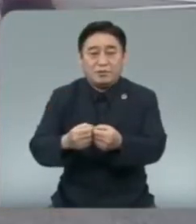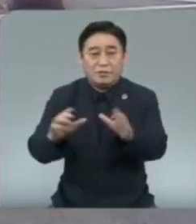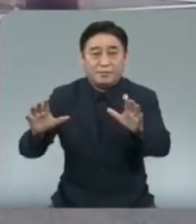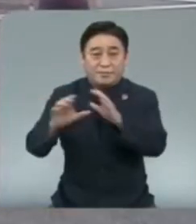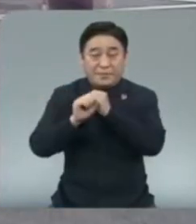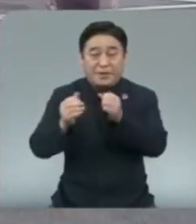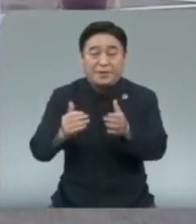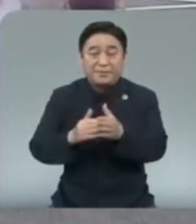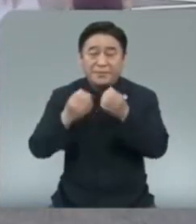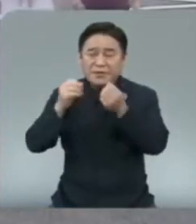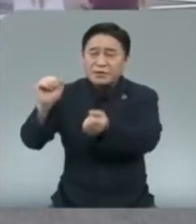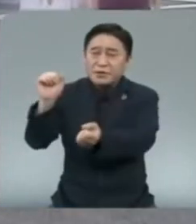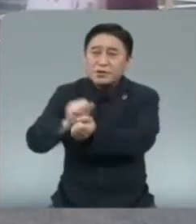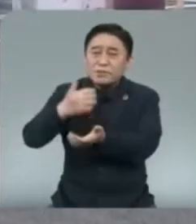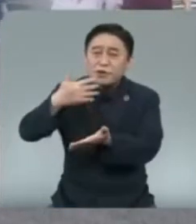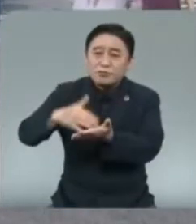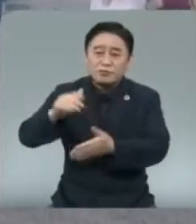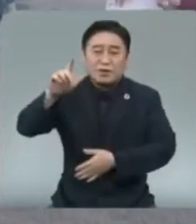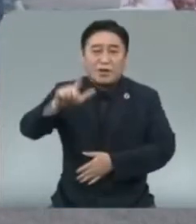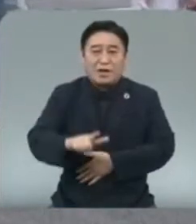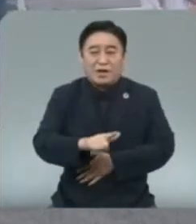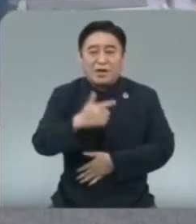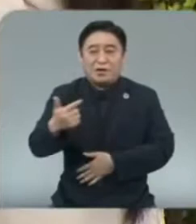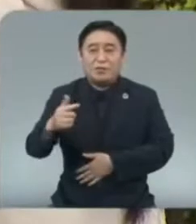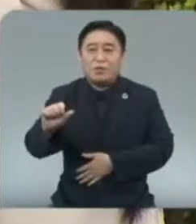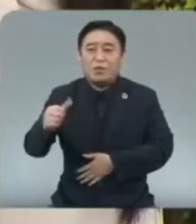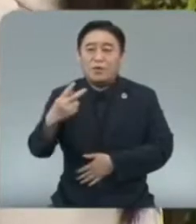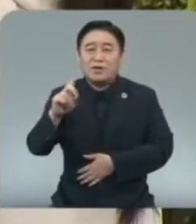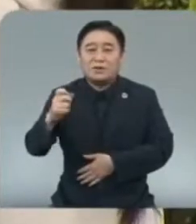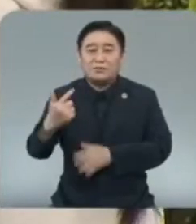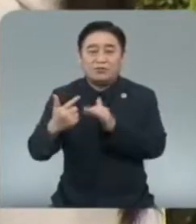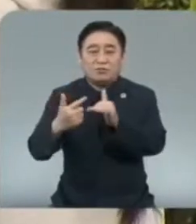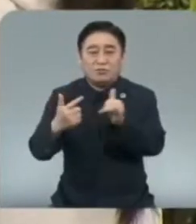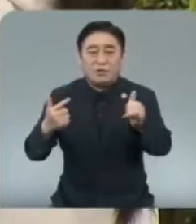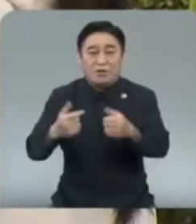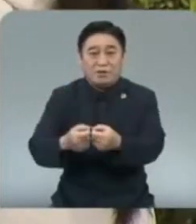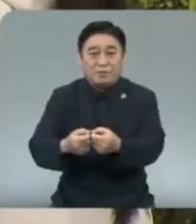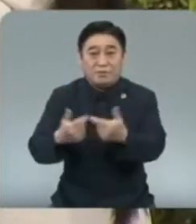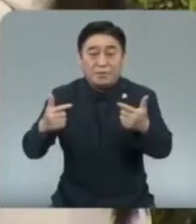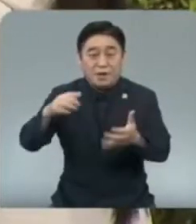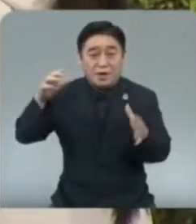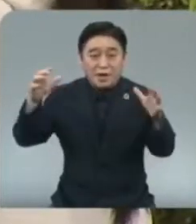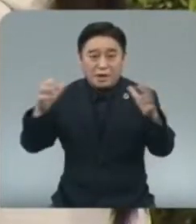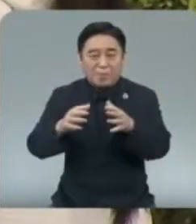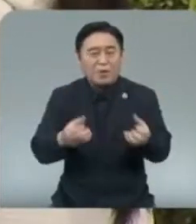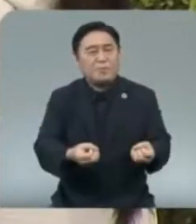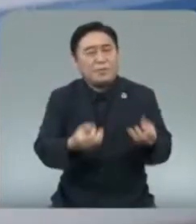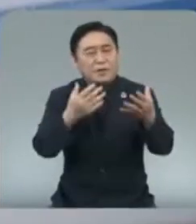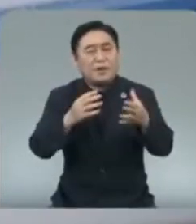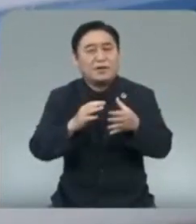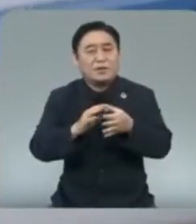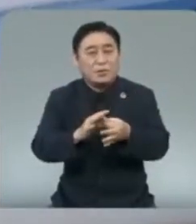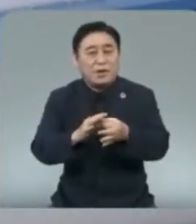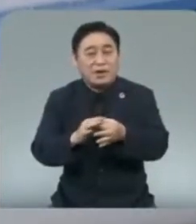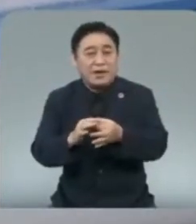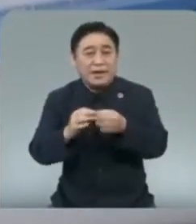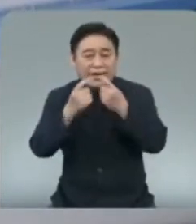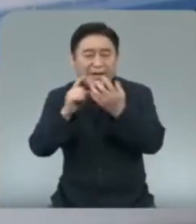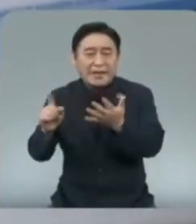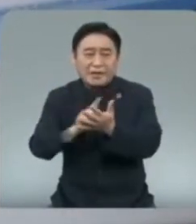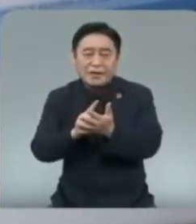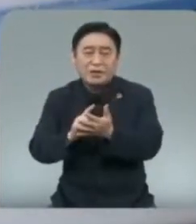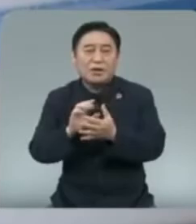집계됐습니다. 신규 확진자 수는 하루 새 516명 증가했습니다. 모임과 행사 등으로 확진자 개별